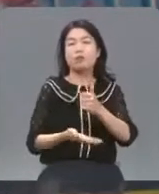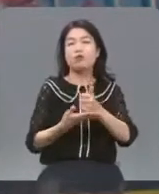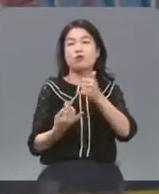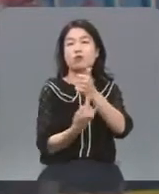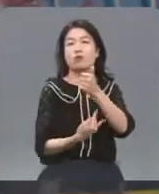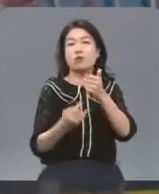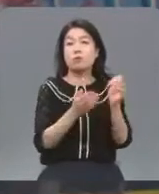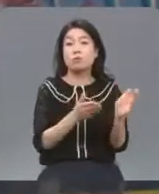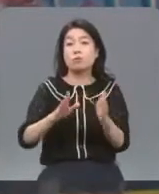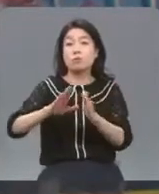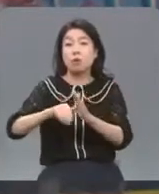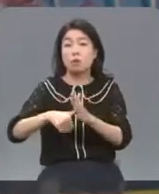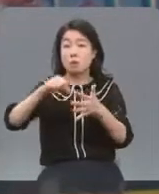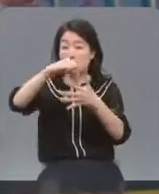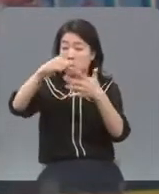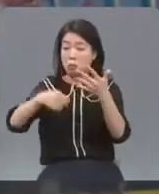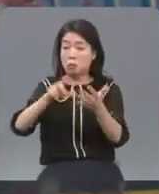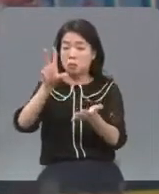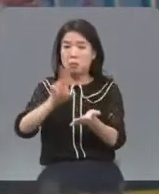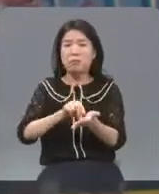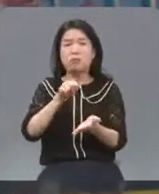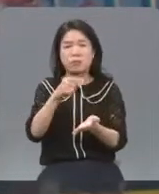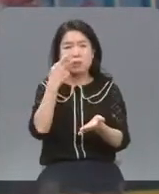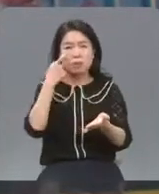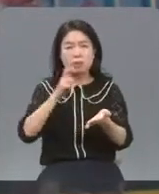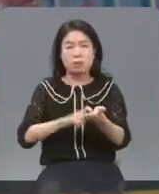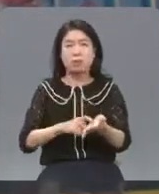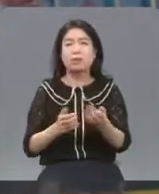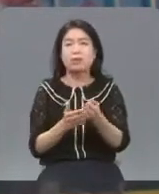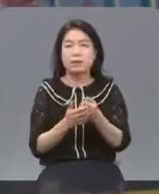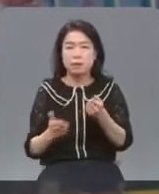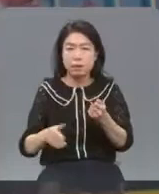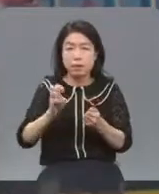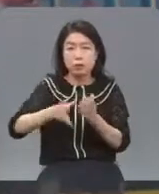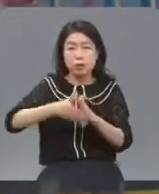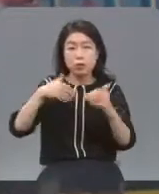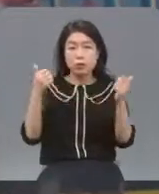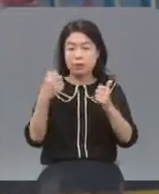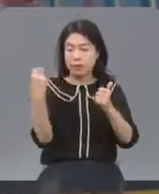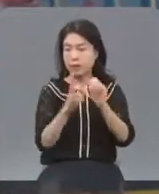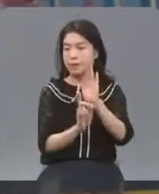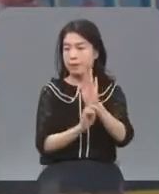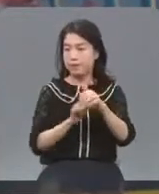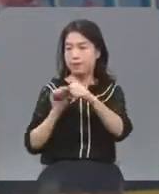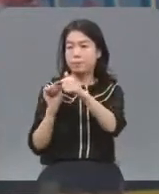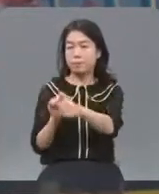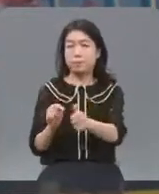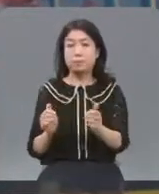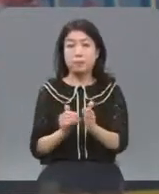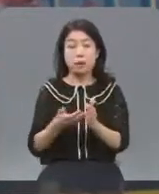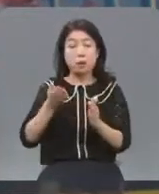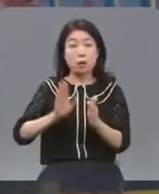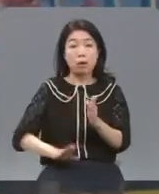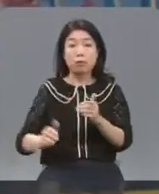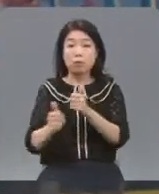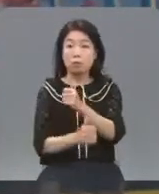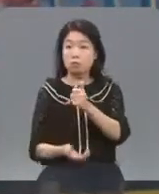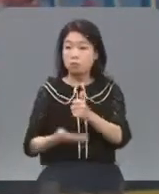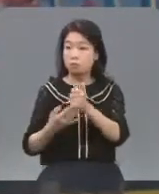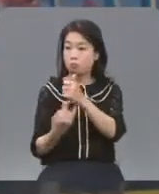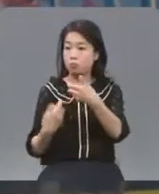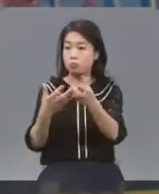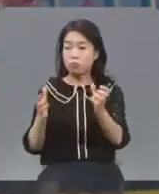과정에서 절차 상 하 저까지 발생의 환기 시의회가 채 공고를 요구했습니다 그런데 임원추천위원회 가